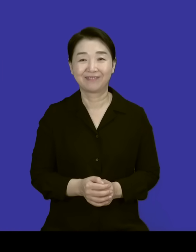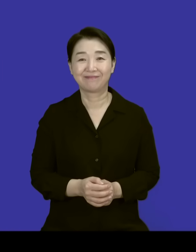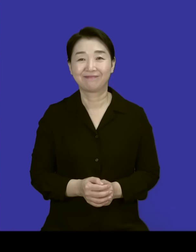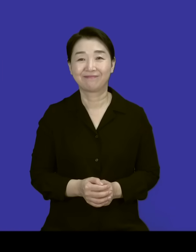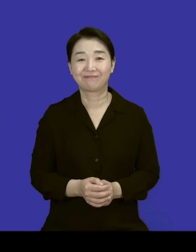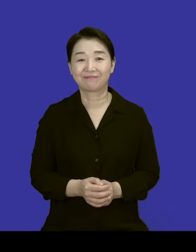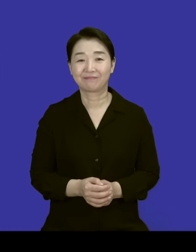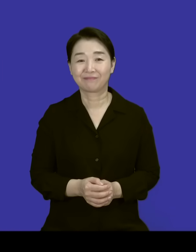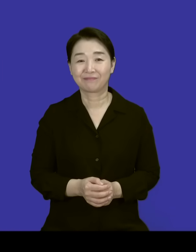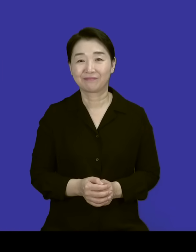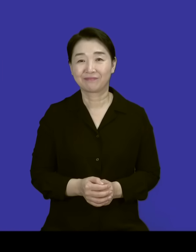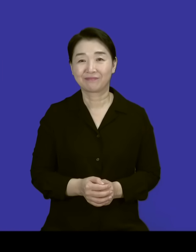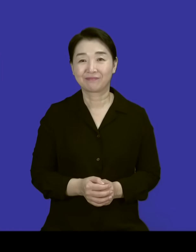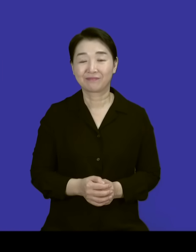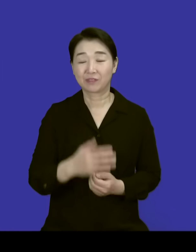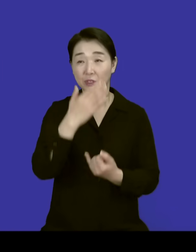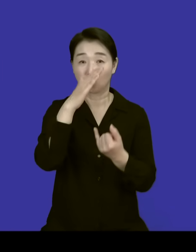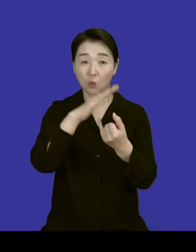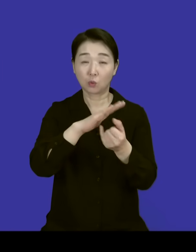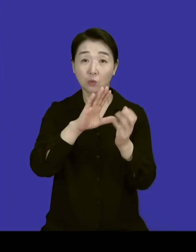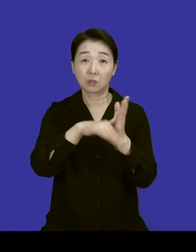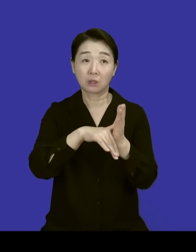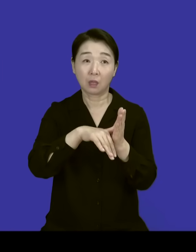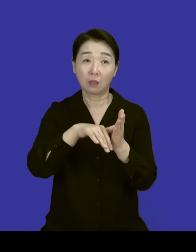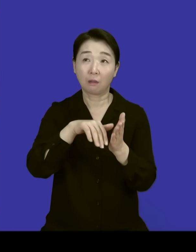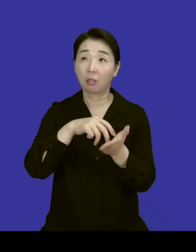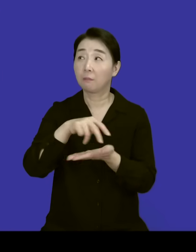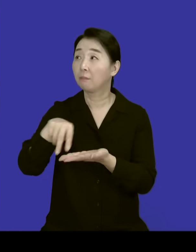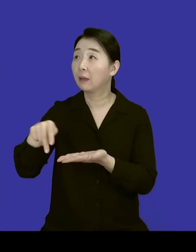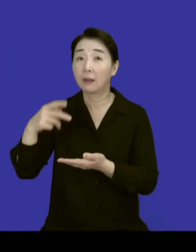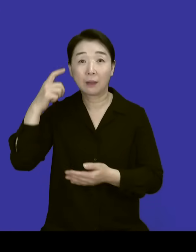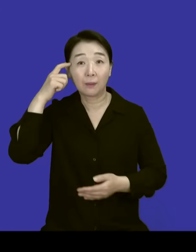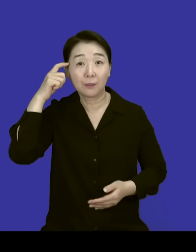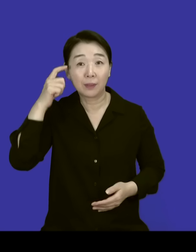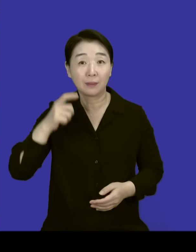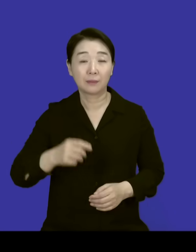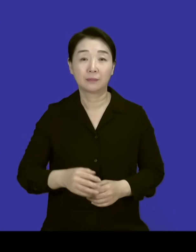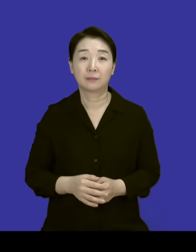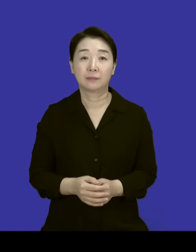같은데 왜 청소년 시기에 방황을 하신 거예요?